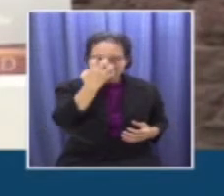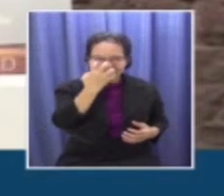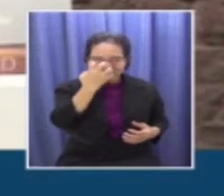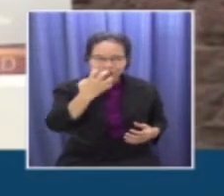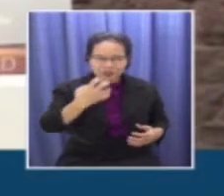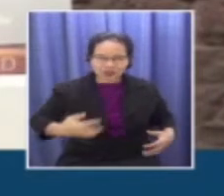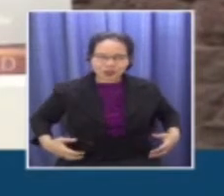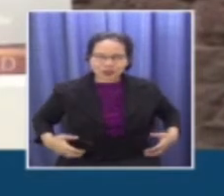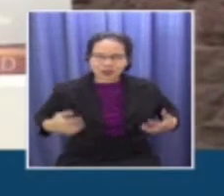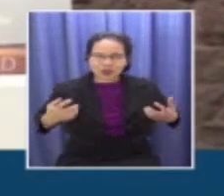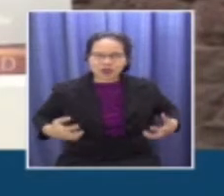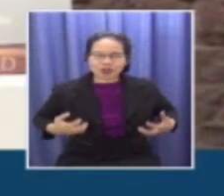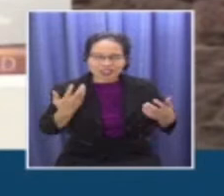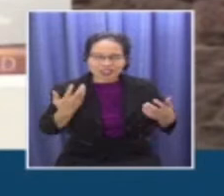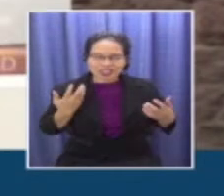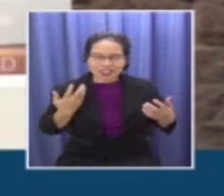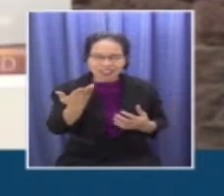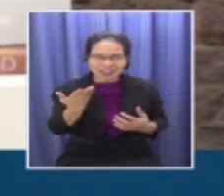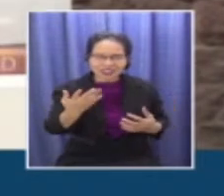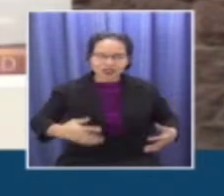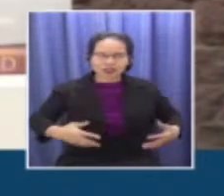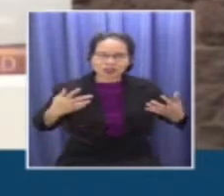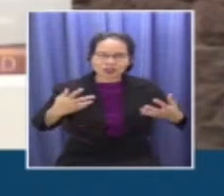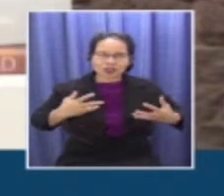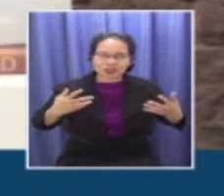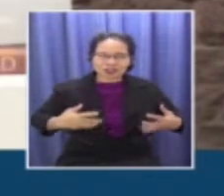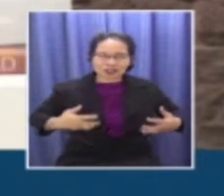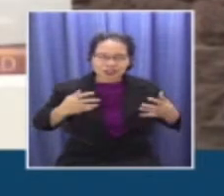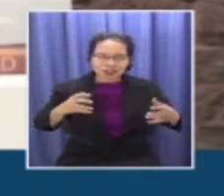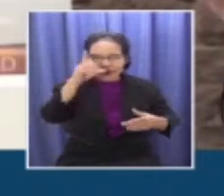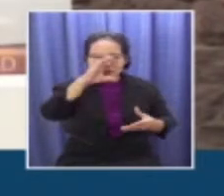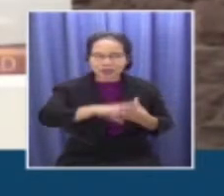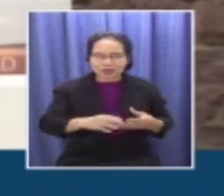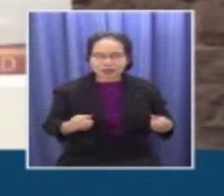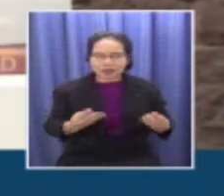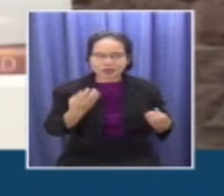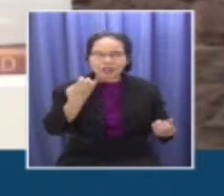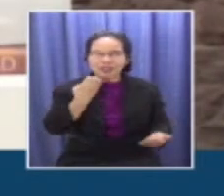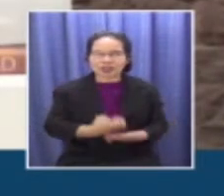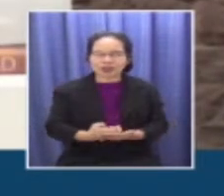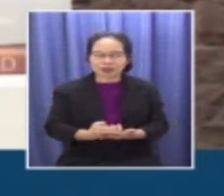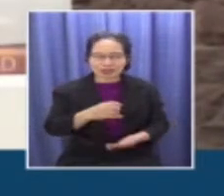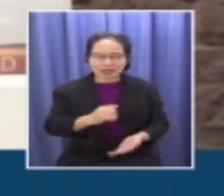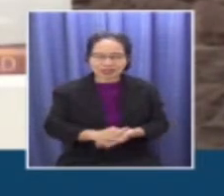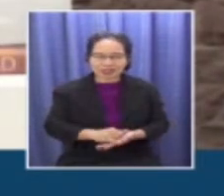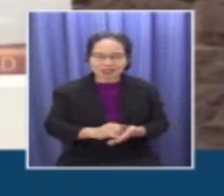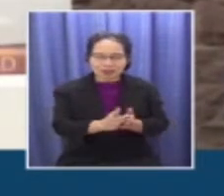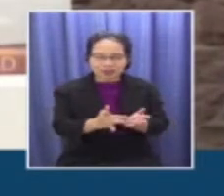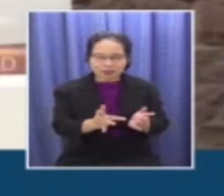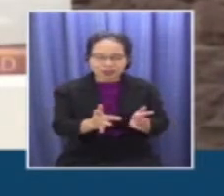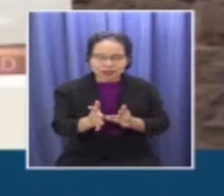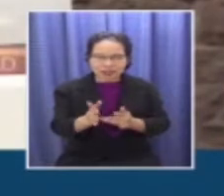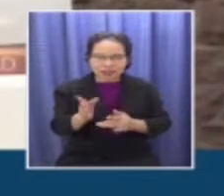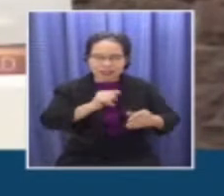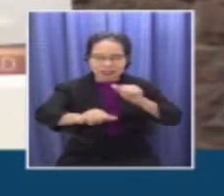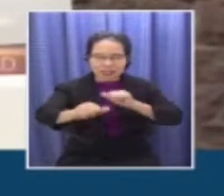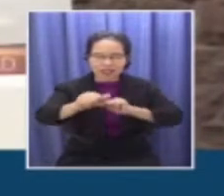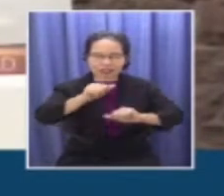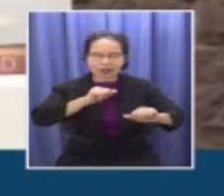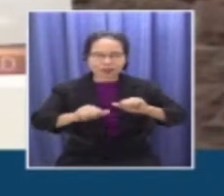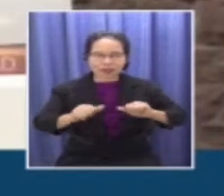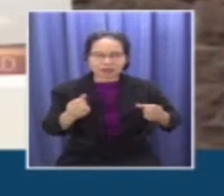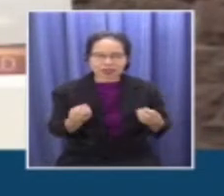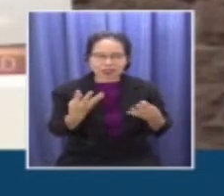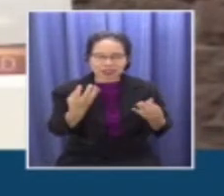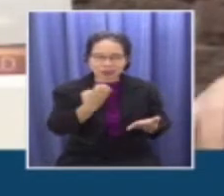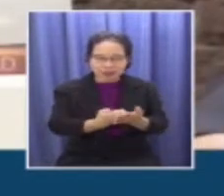na akwenya ɛnyɛ no koraa sɛ Onyankopɔn abɔ nipa firi wiem daabi Onyankopɔn bɔ nipa